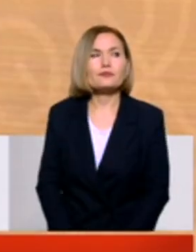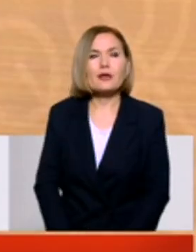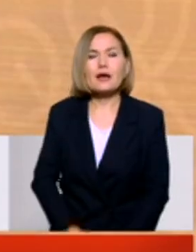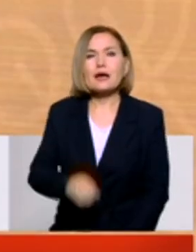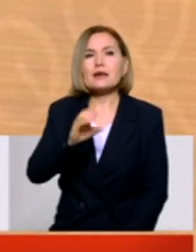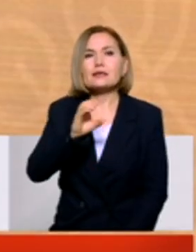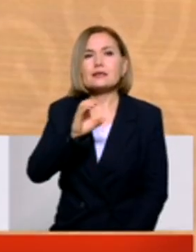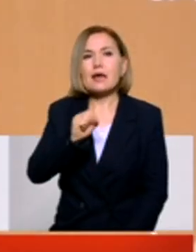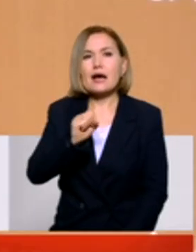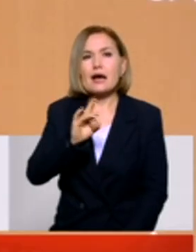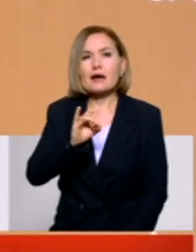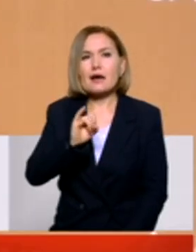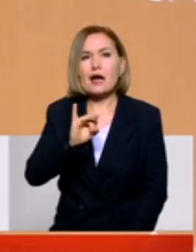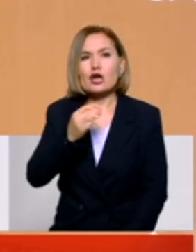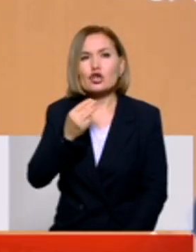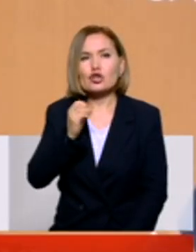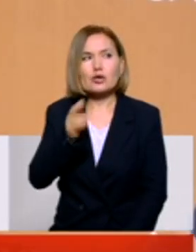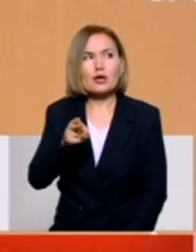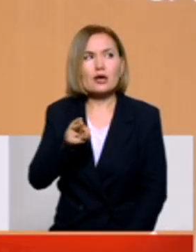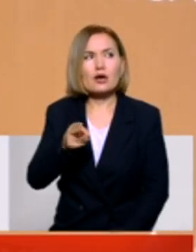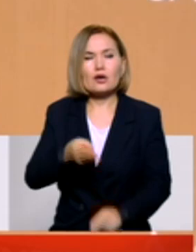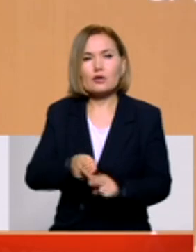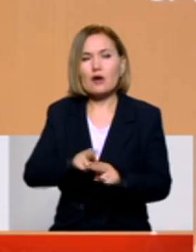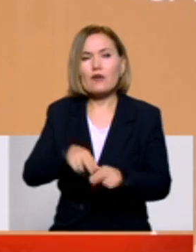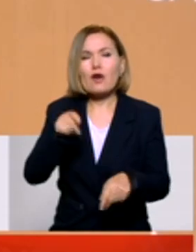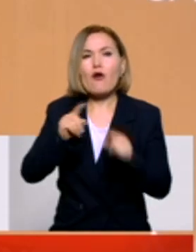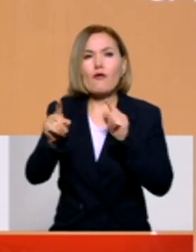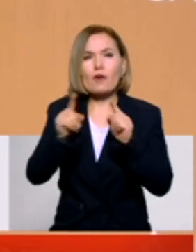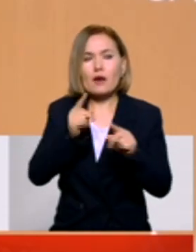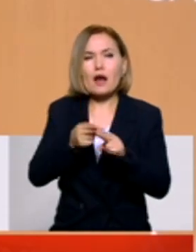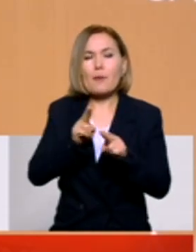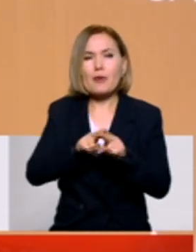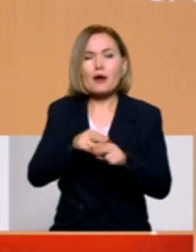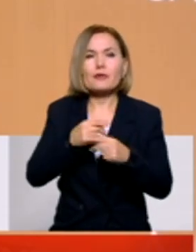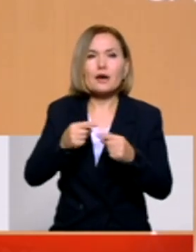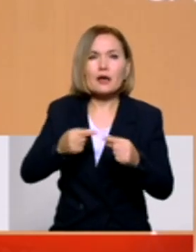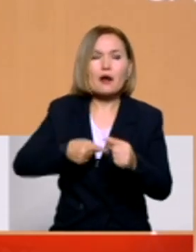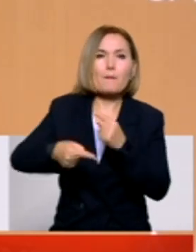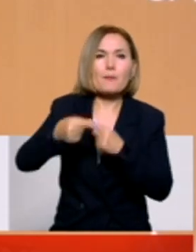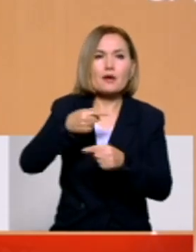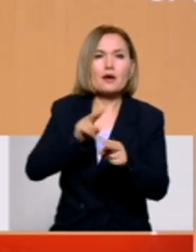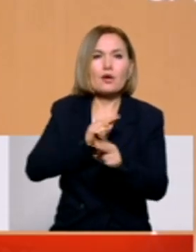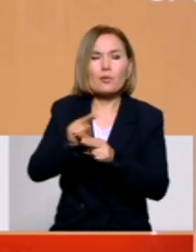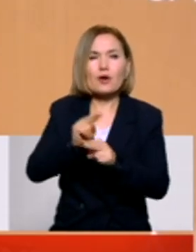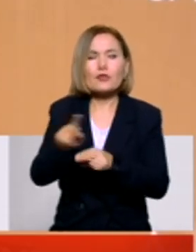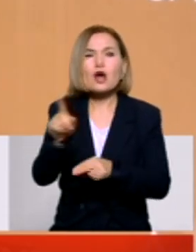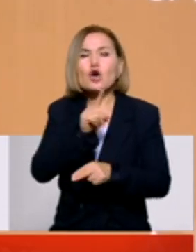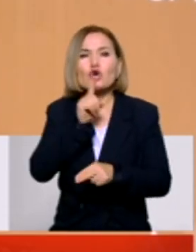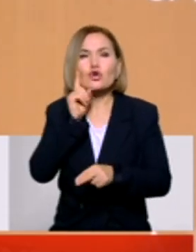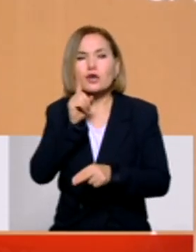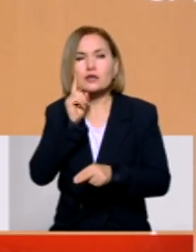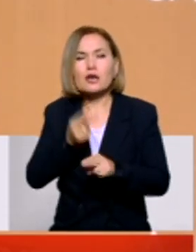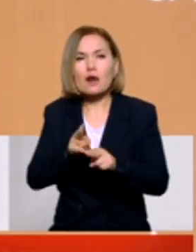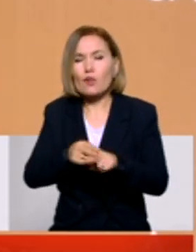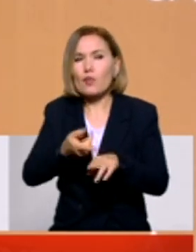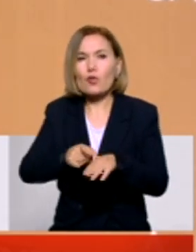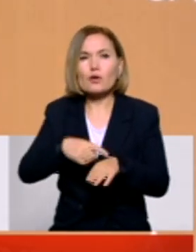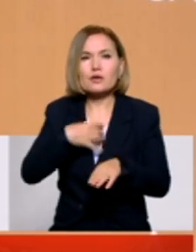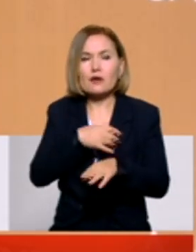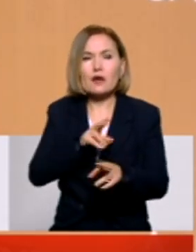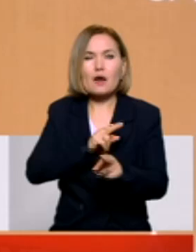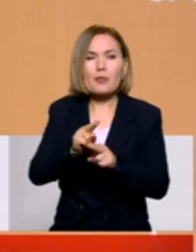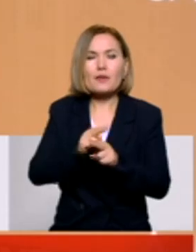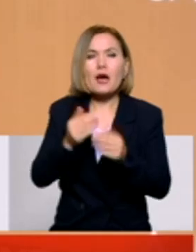Сарайшық апгрейд 2023 халықаралық жастар форумда маркетинг саласы бойынша білгенімен бөлісемін. Жастар қоғамның қозғаушы күші ғой. Олар